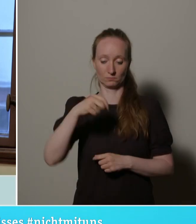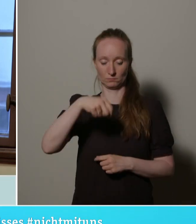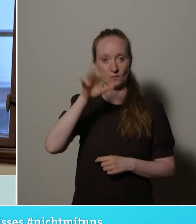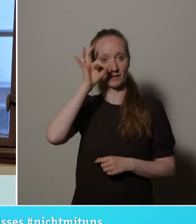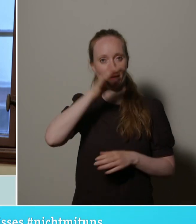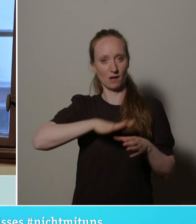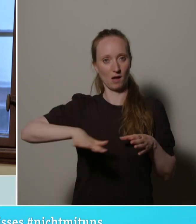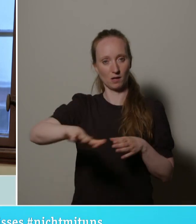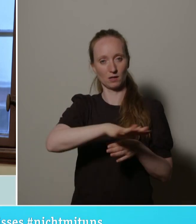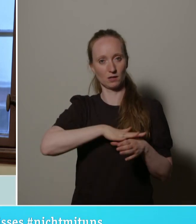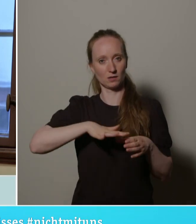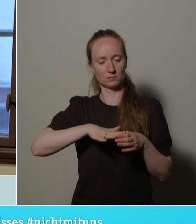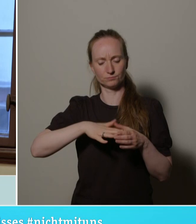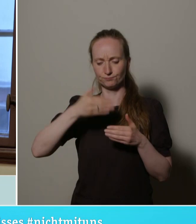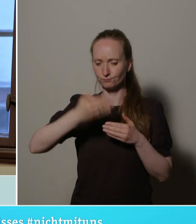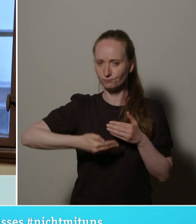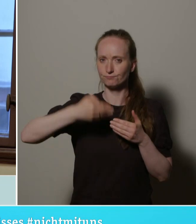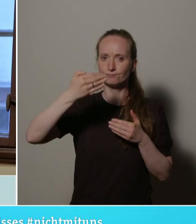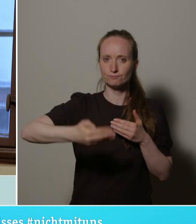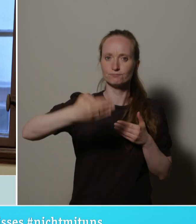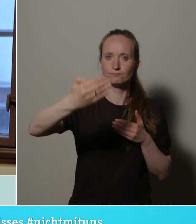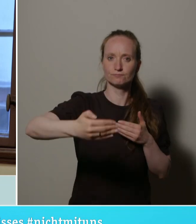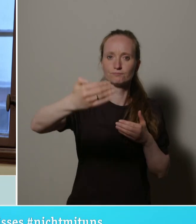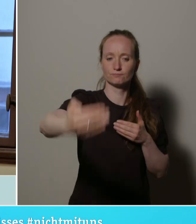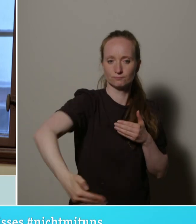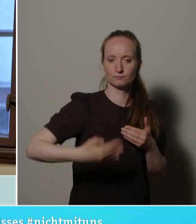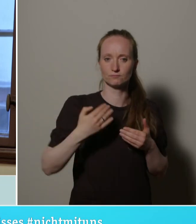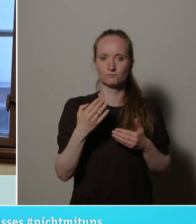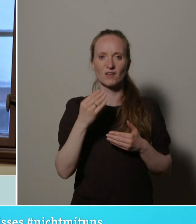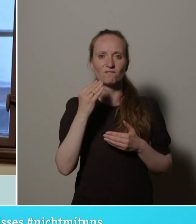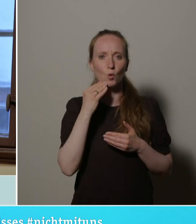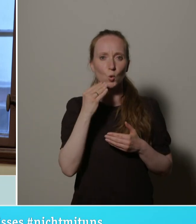in großer Regelmäßigkeit sichere Wohnungen und eine